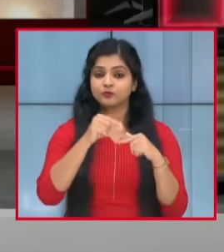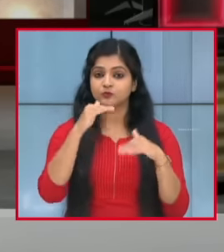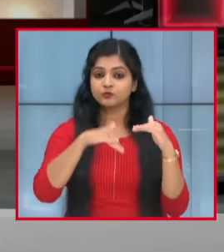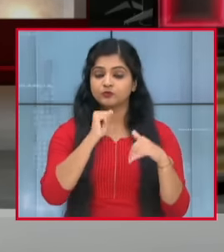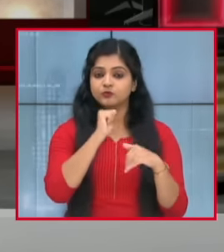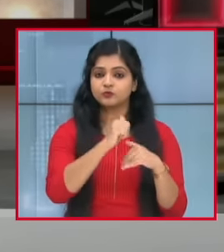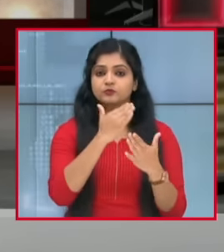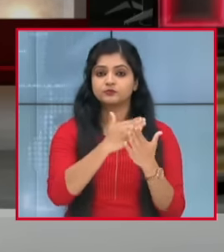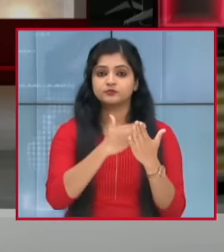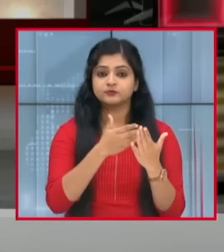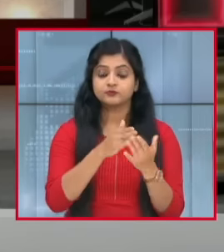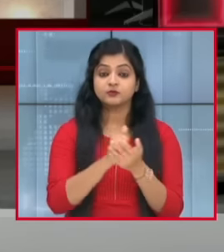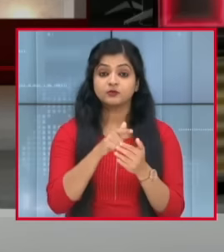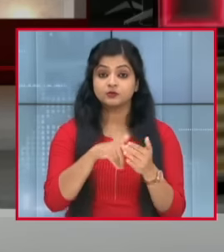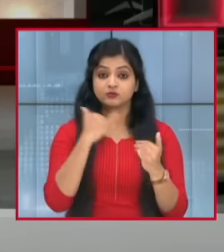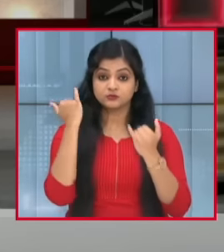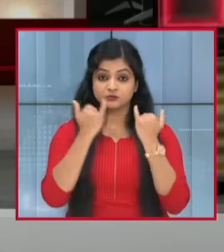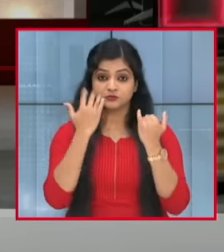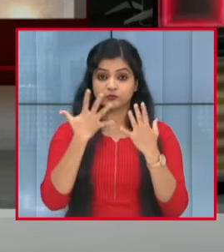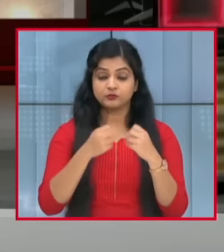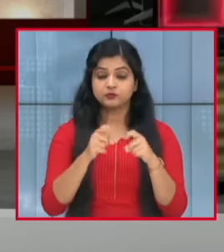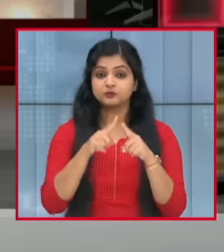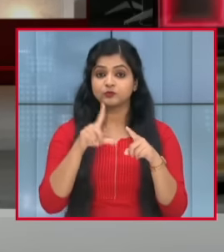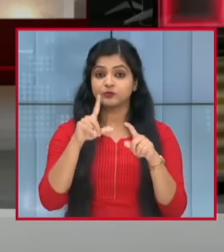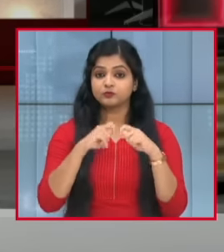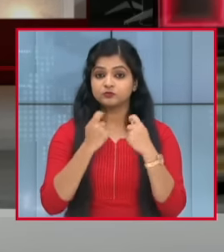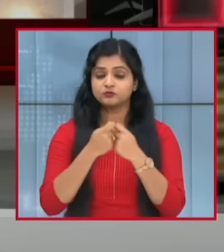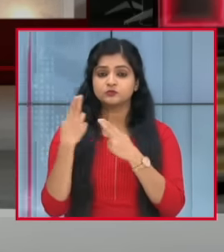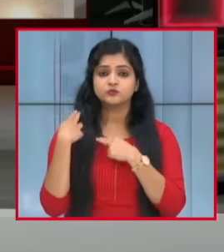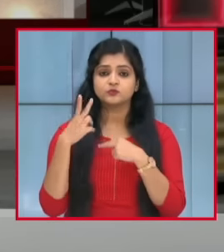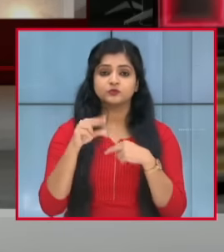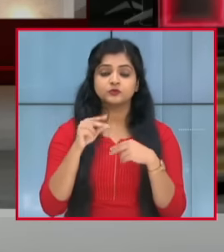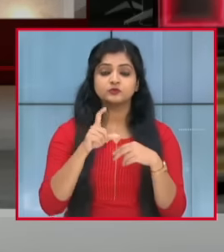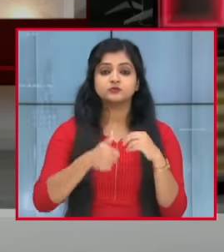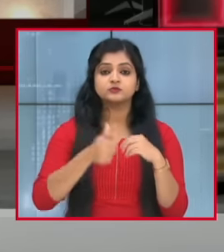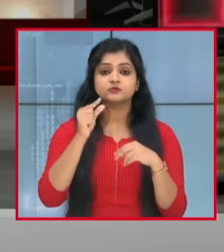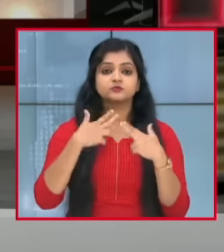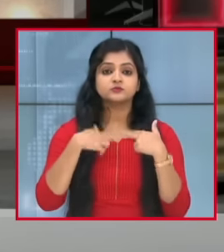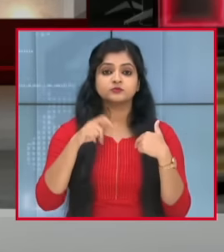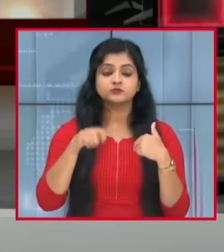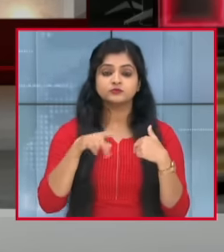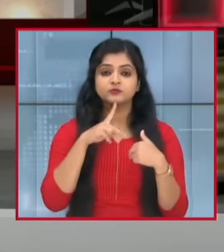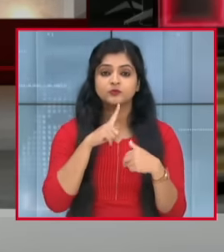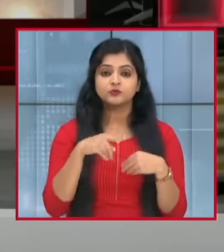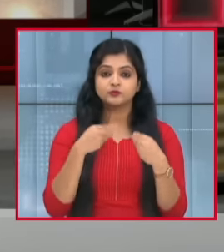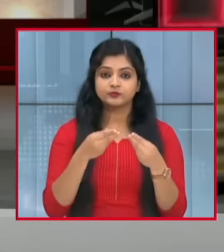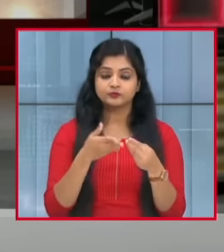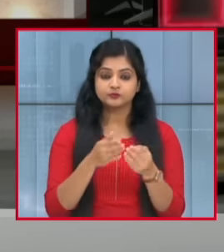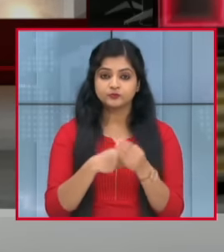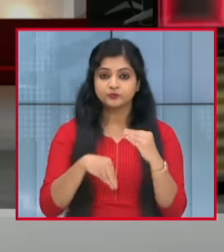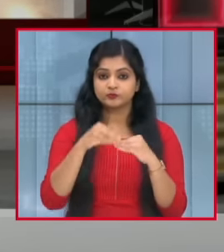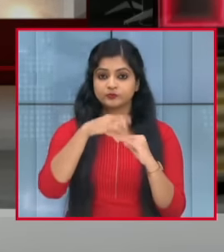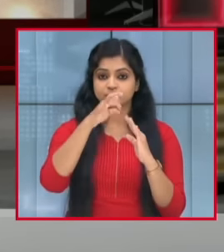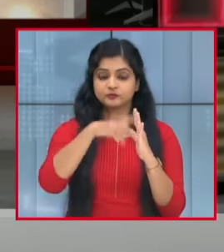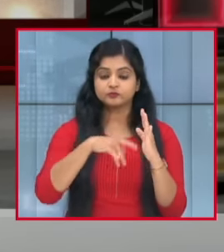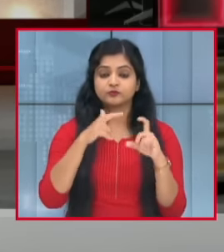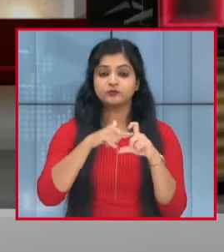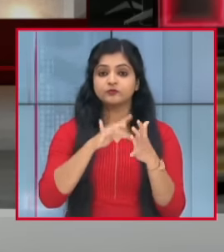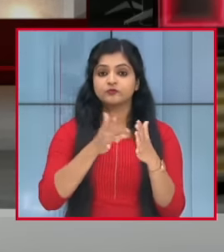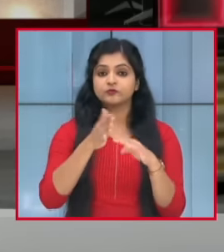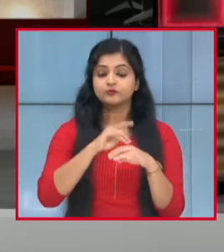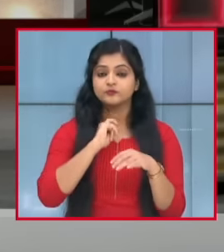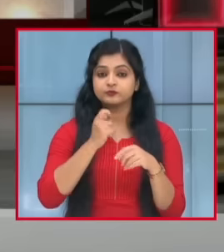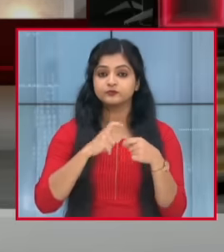ആഭ്യന്തര വിഷയമാണ്. ഇതിൽ അന്വേഷണം നടത്താൻ ലോകായുക്തയ്ക്ക് അധികാരമില്ലെന്നാണ് ചീഫ് ജസ്റ്റിസ് അധ്യക്ഷനായ ബെഞ്ചിന്റെ ഉത്തരവ്. സുധിഷ ധർമ്മൻ ചേരുന്നുണ്ട് കൊച്ചിയിൽ